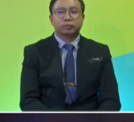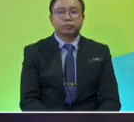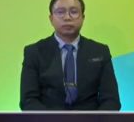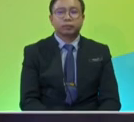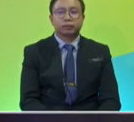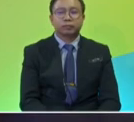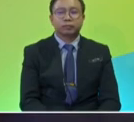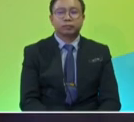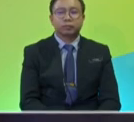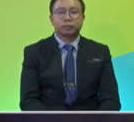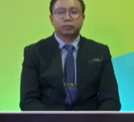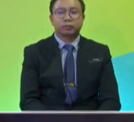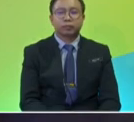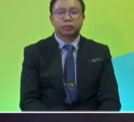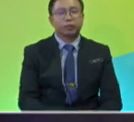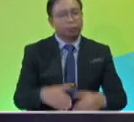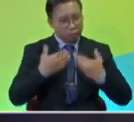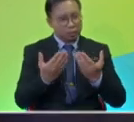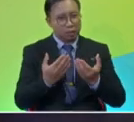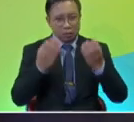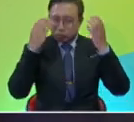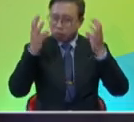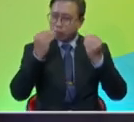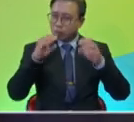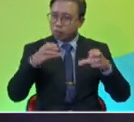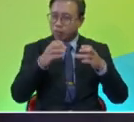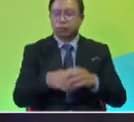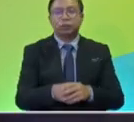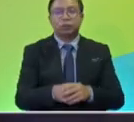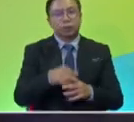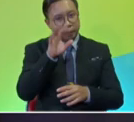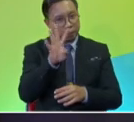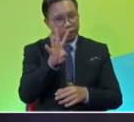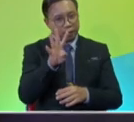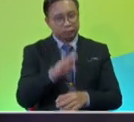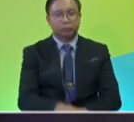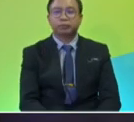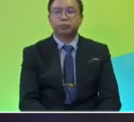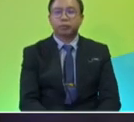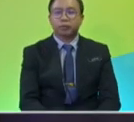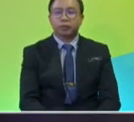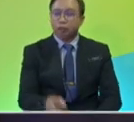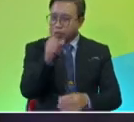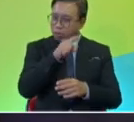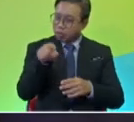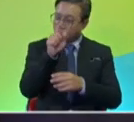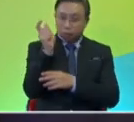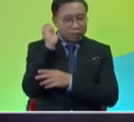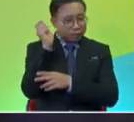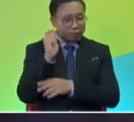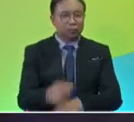masalahak dulu tok macam mana Cikgu nak buat kita nak gabungkan sekarang ni empat Gelung tadi betul empat